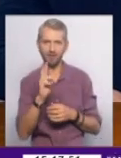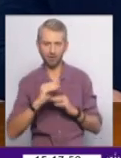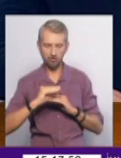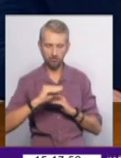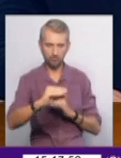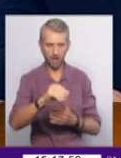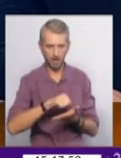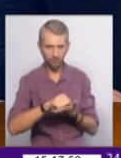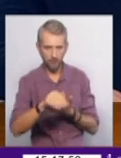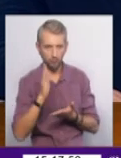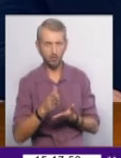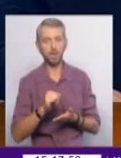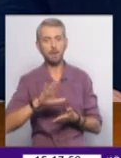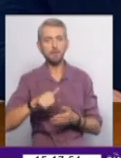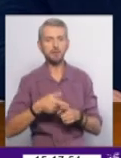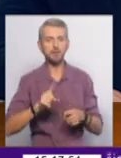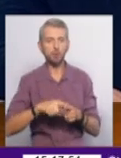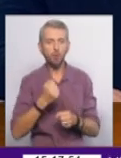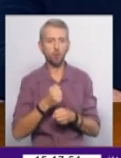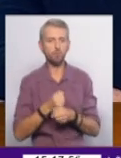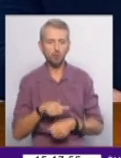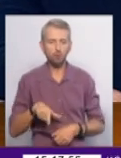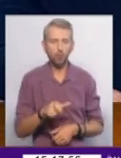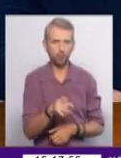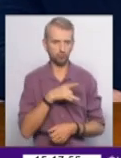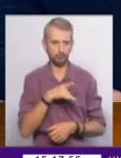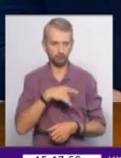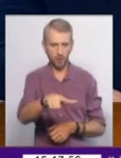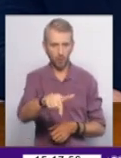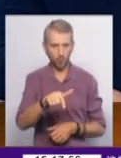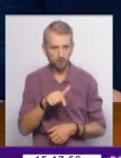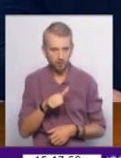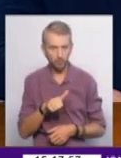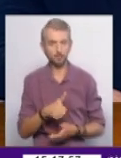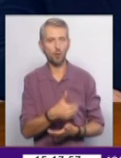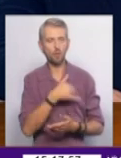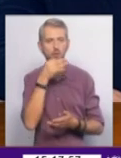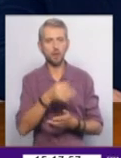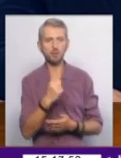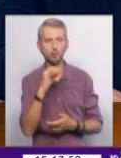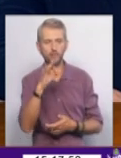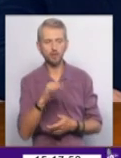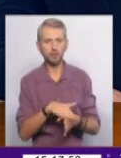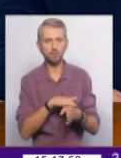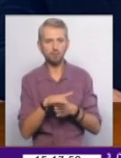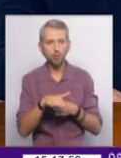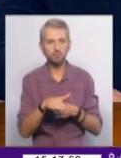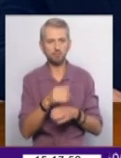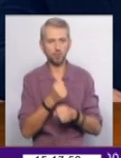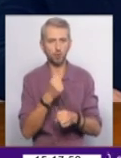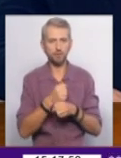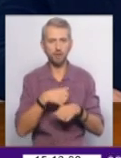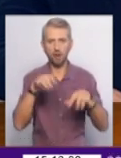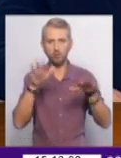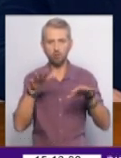цього робити вже дорожню розмітку. Хотів би також зазначити, що на 100% виконана дощова каналізація,